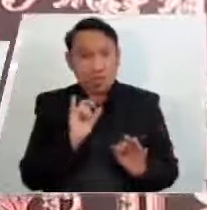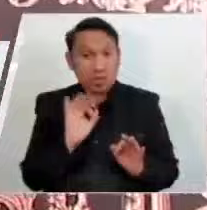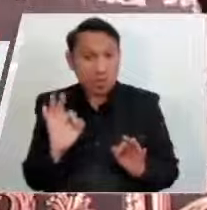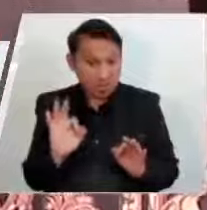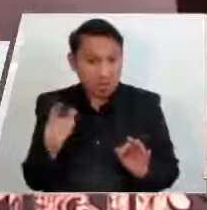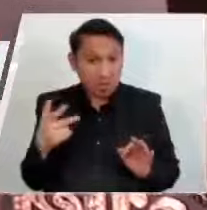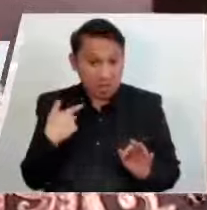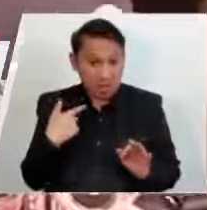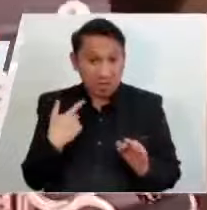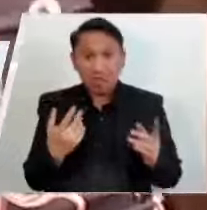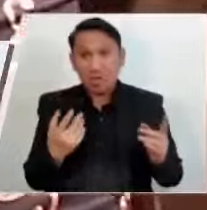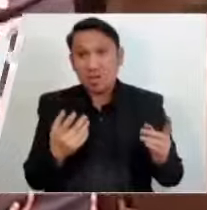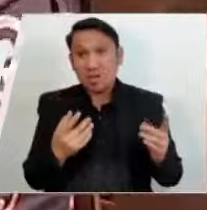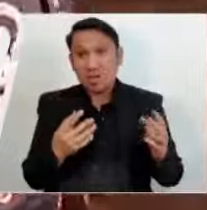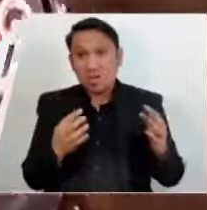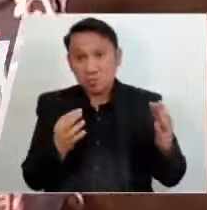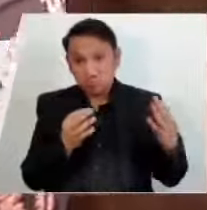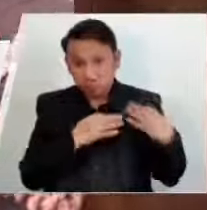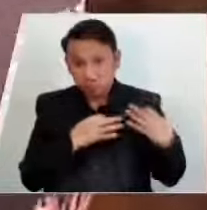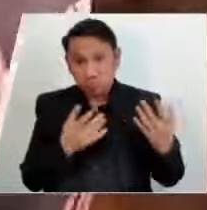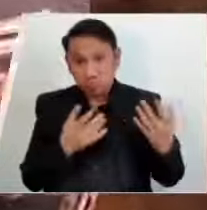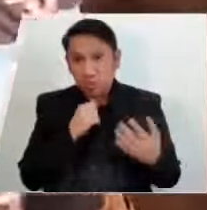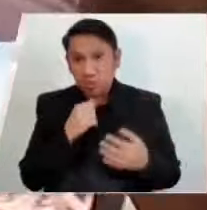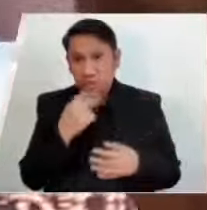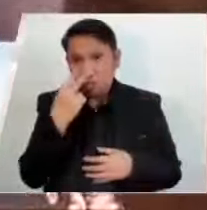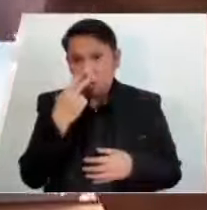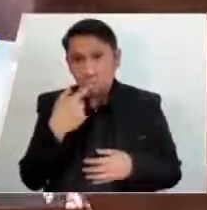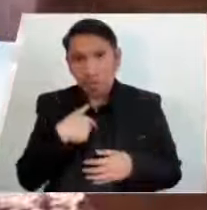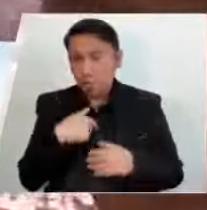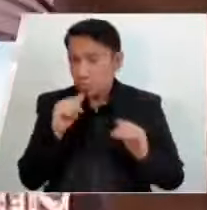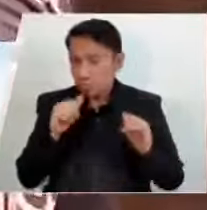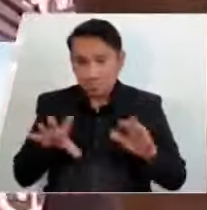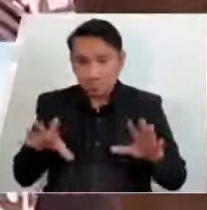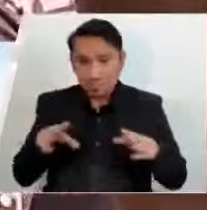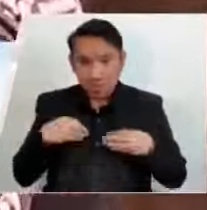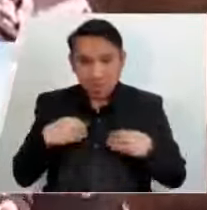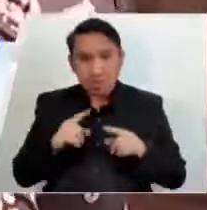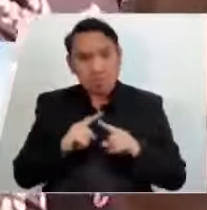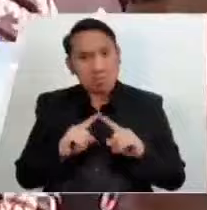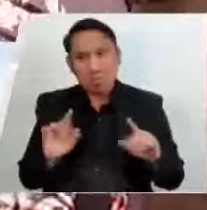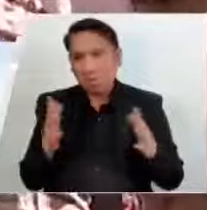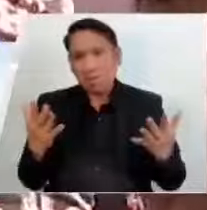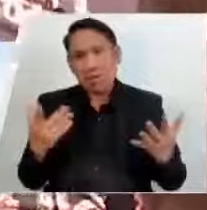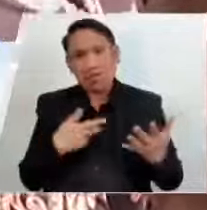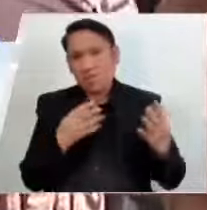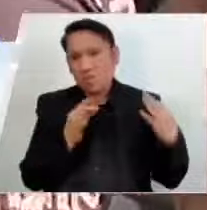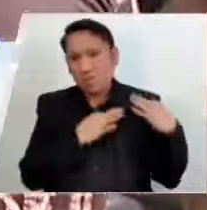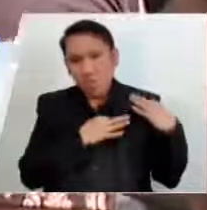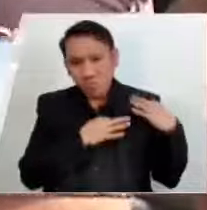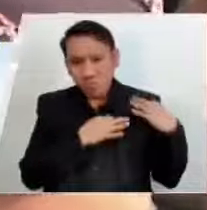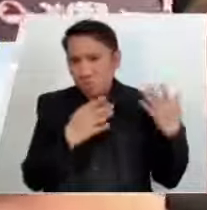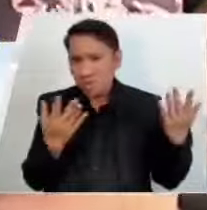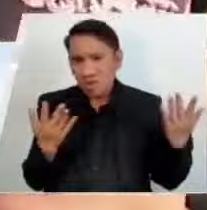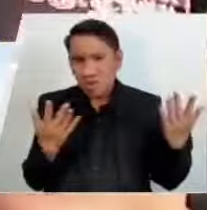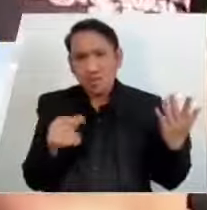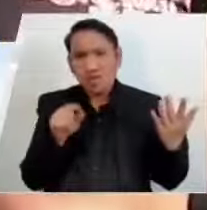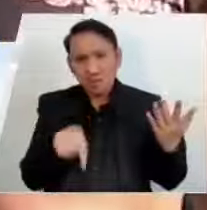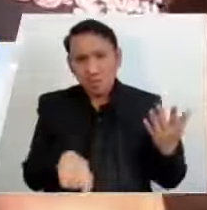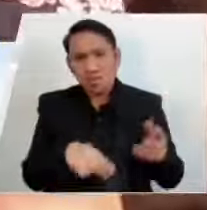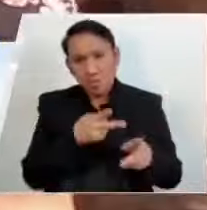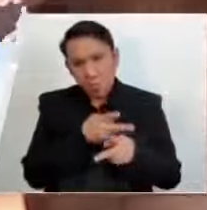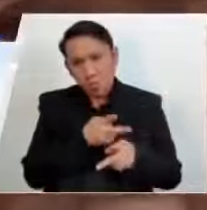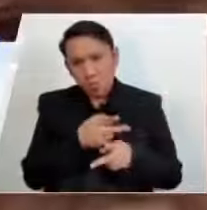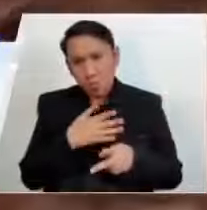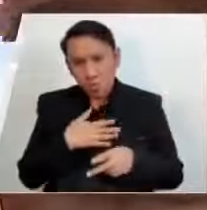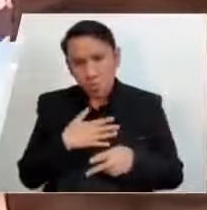kasalanan, hindi ako iyak na ganito, tanggap po namin. Ngayon wala po siyang kasalanan, kaya pinalaki ko po yung aking mga anak na